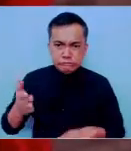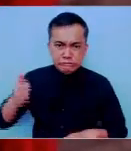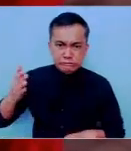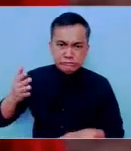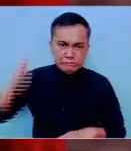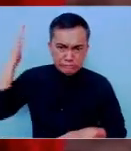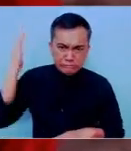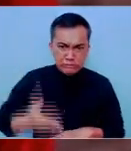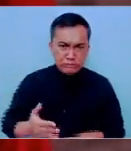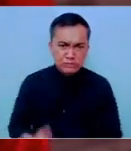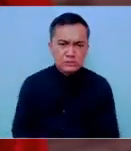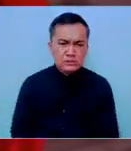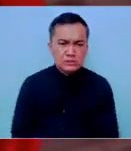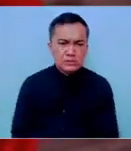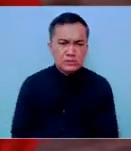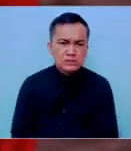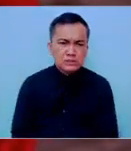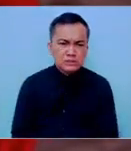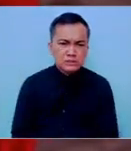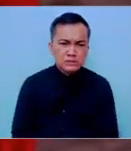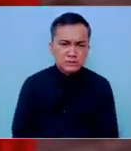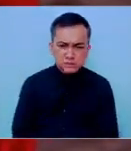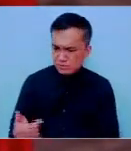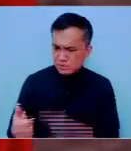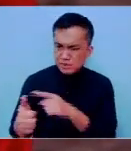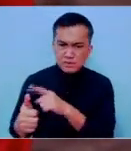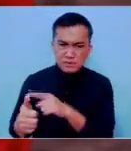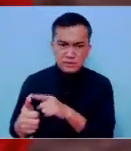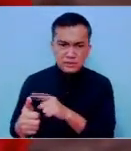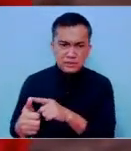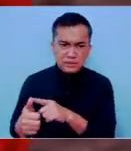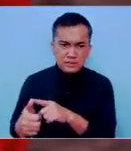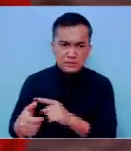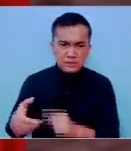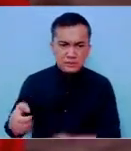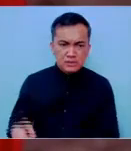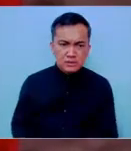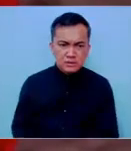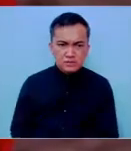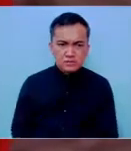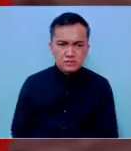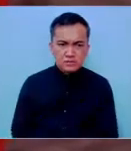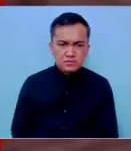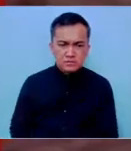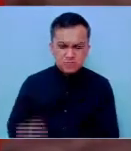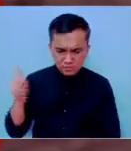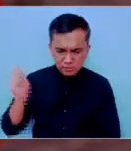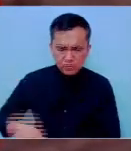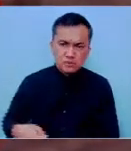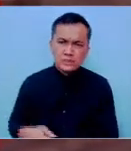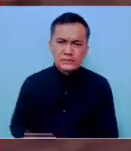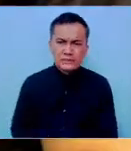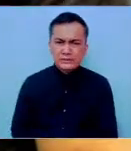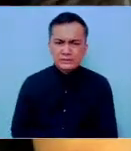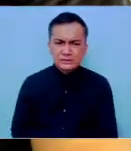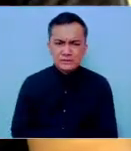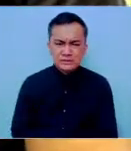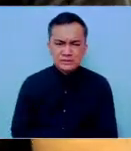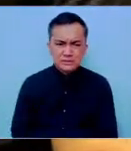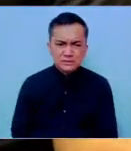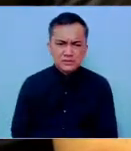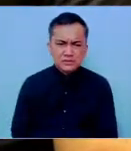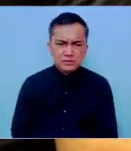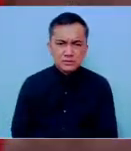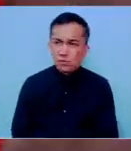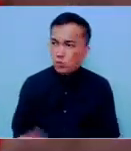kasi ano eh may daliri pa eh nakakahawak pa po eh Tapos pinutol ko Wala namang dugo